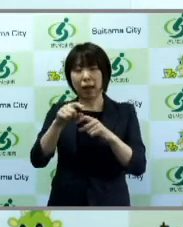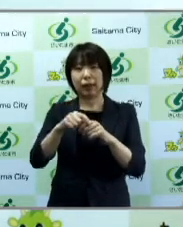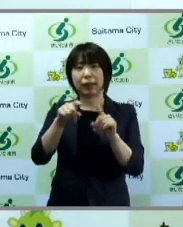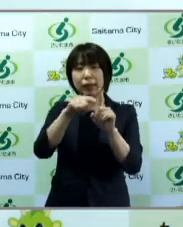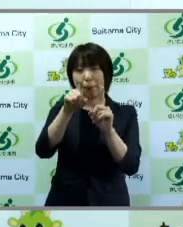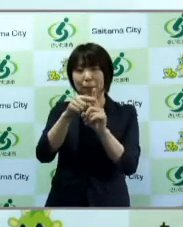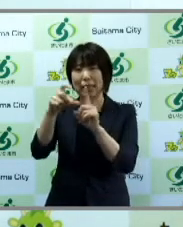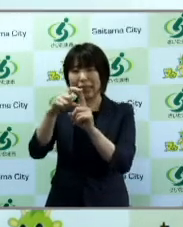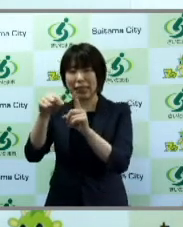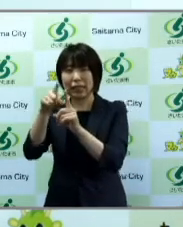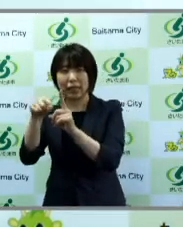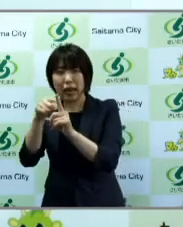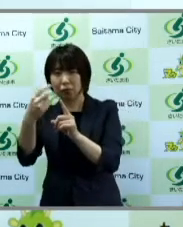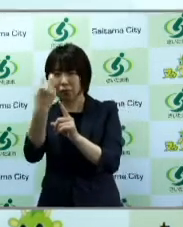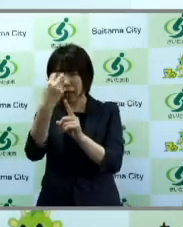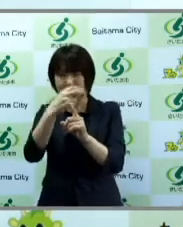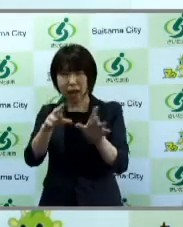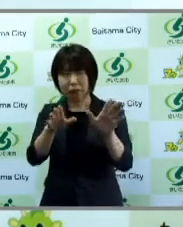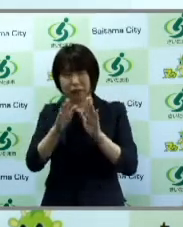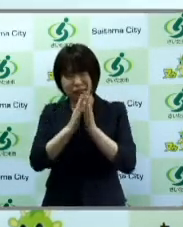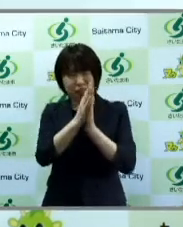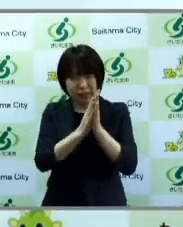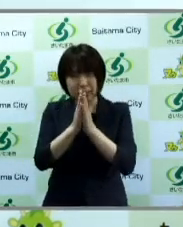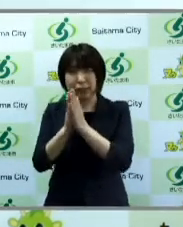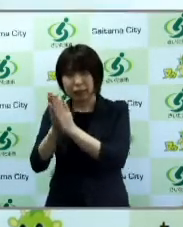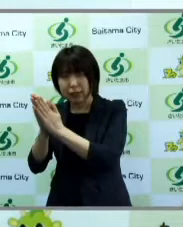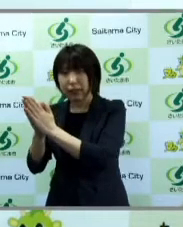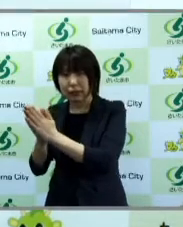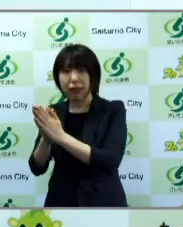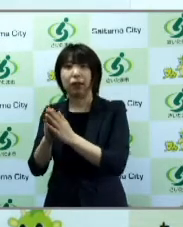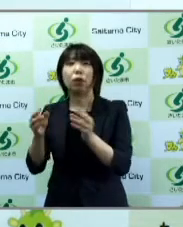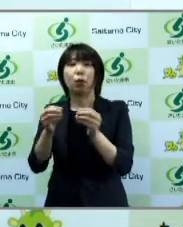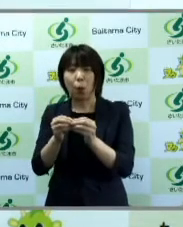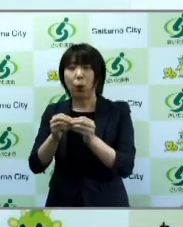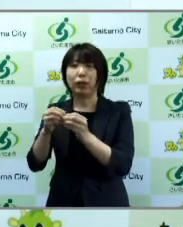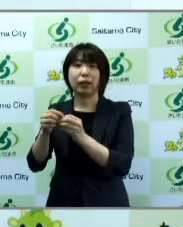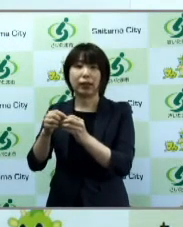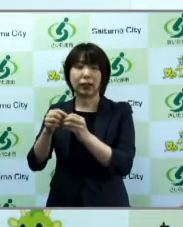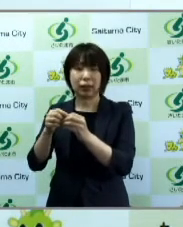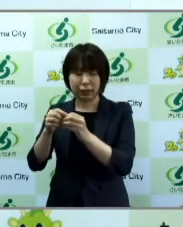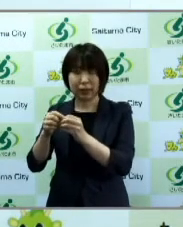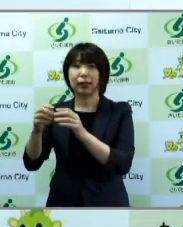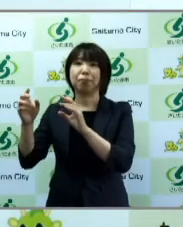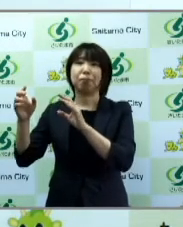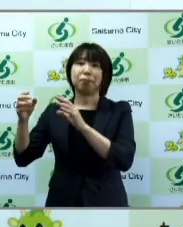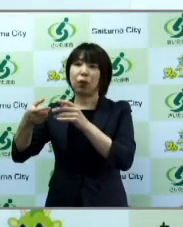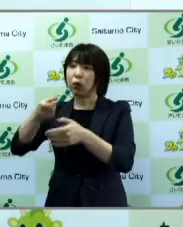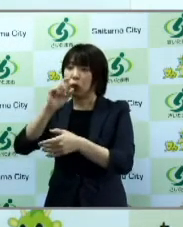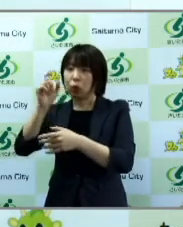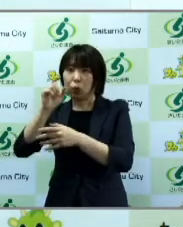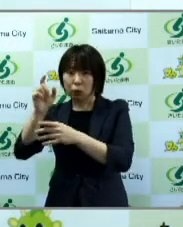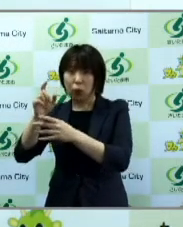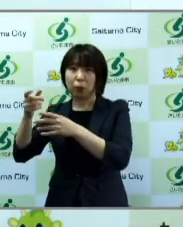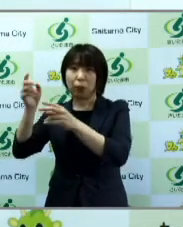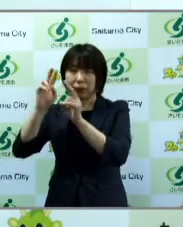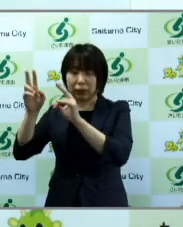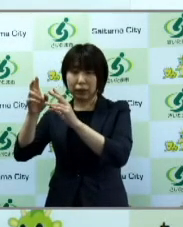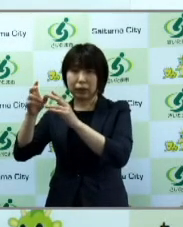力への依頼とともに、そういった業界のガイドラインをこれを守っていただけるように